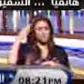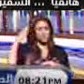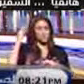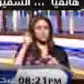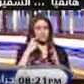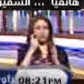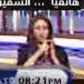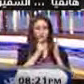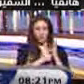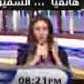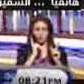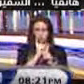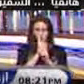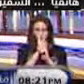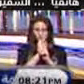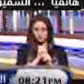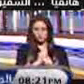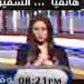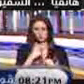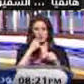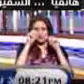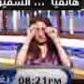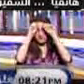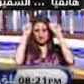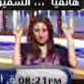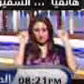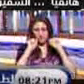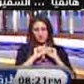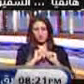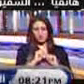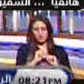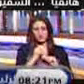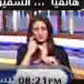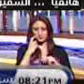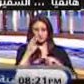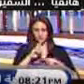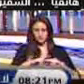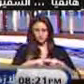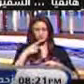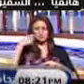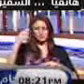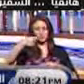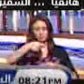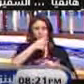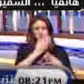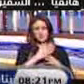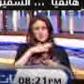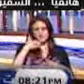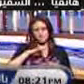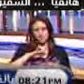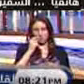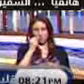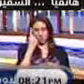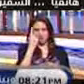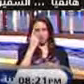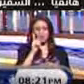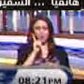يراهم يوميا، التقى السيد السفير بزوجة المواطن، أقدم خالص العزاء